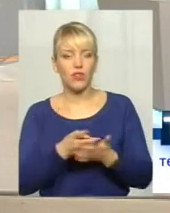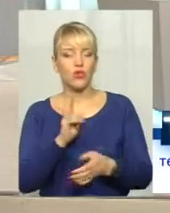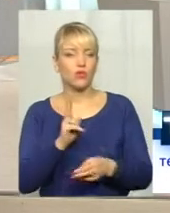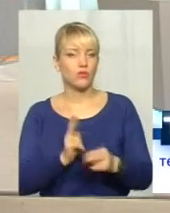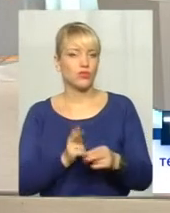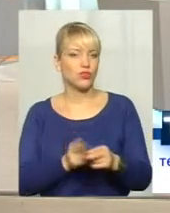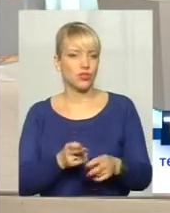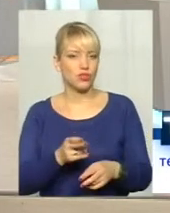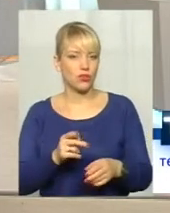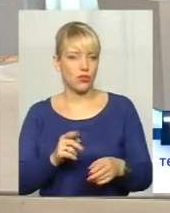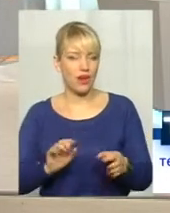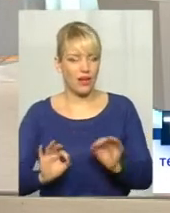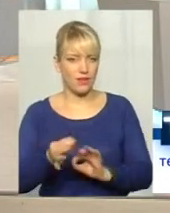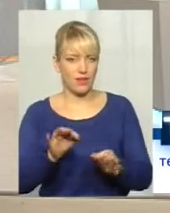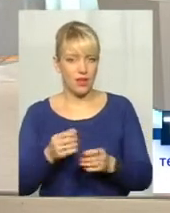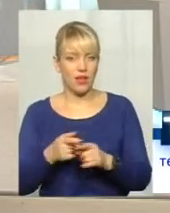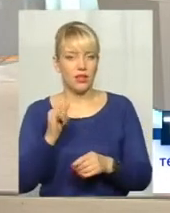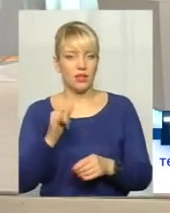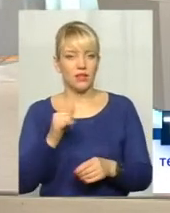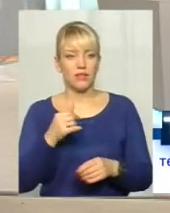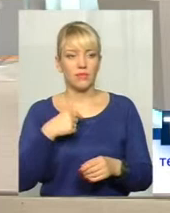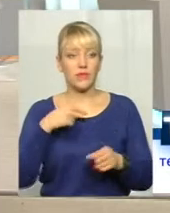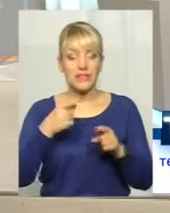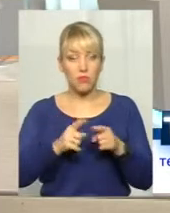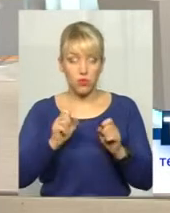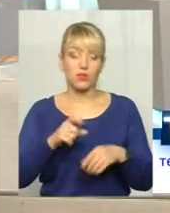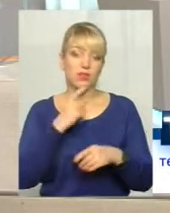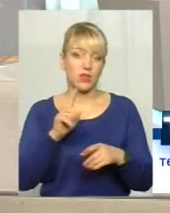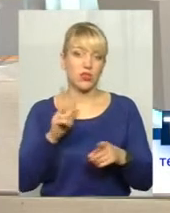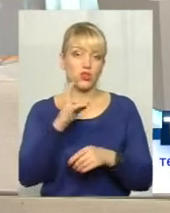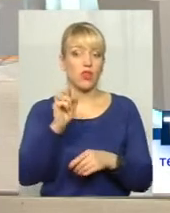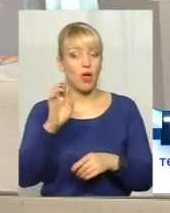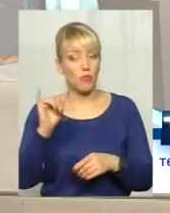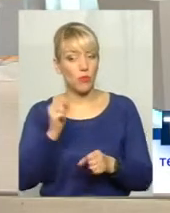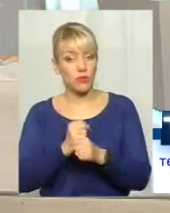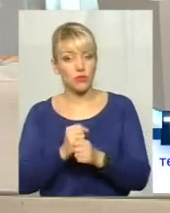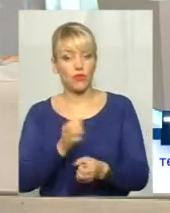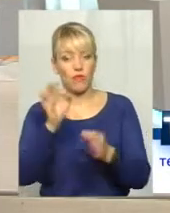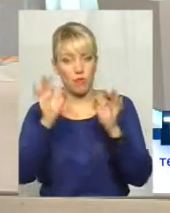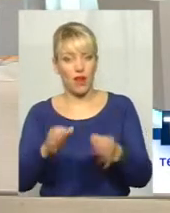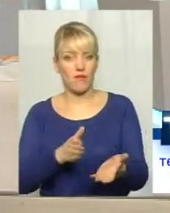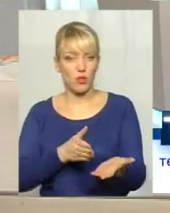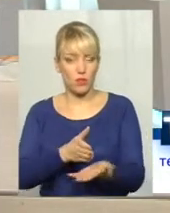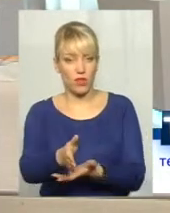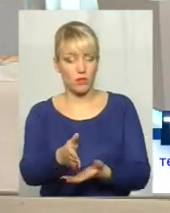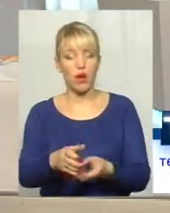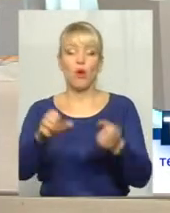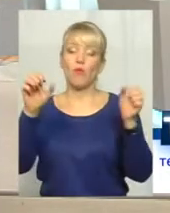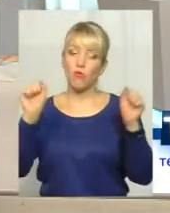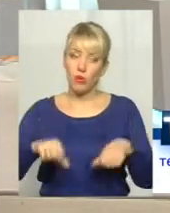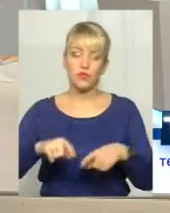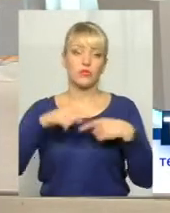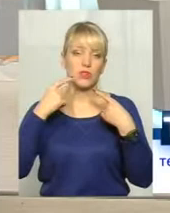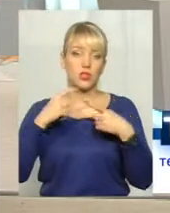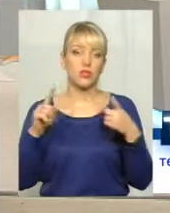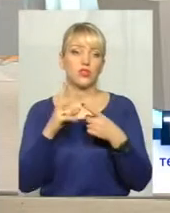може означати, хтось, що все ж таки, мабуть, НАБУ працює в правильному напрямку, так, якщо воно може комусь означати, заважає. Що в правильному напрямку, може означати,